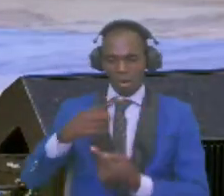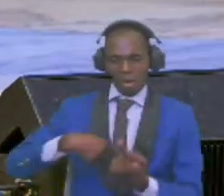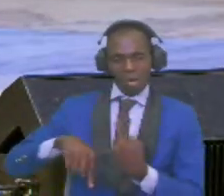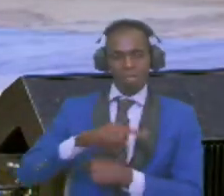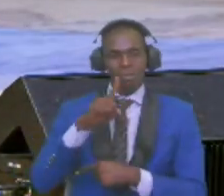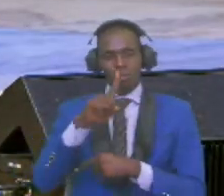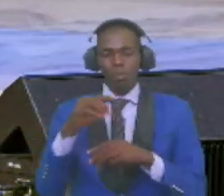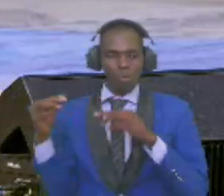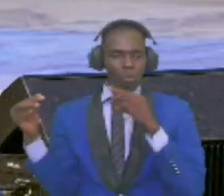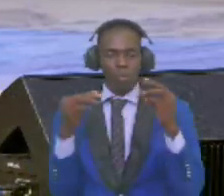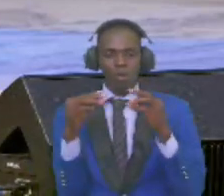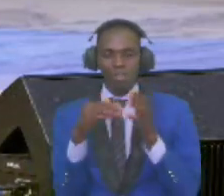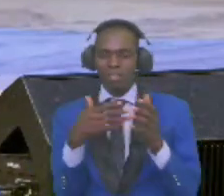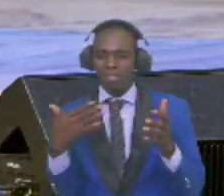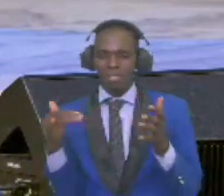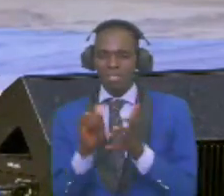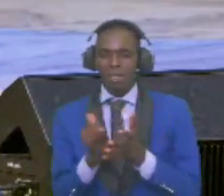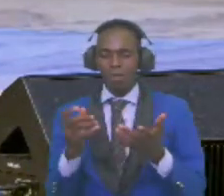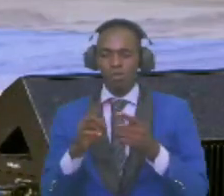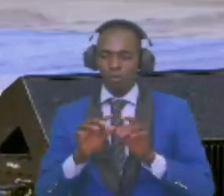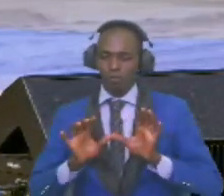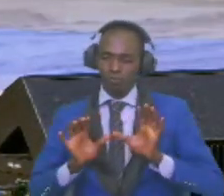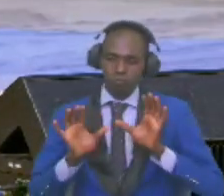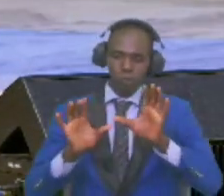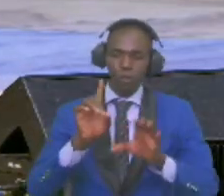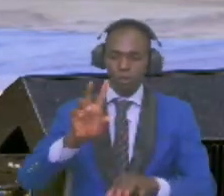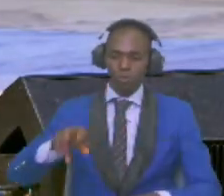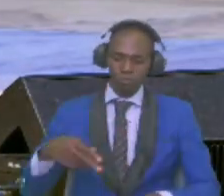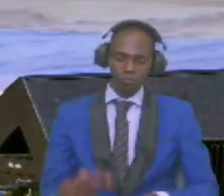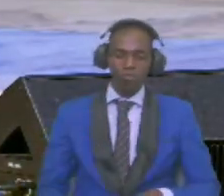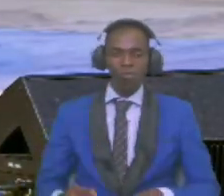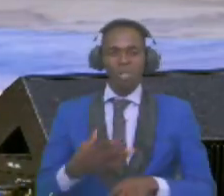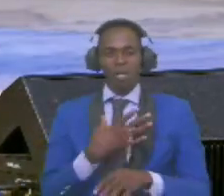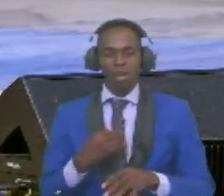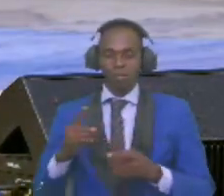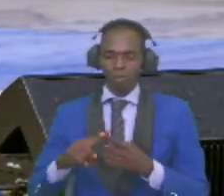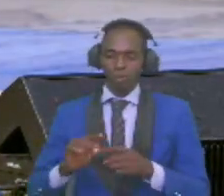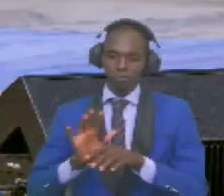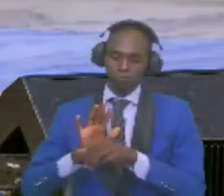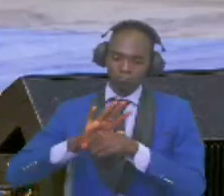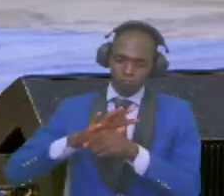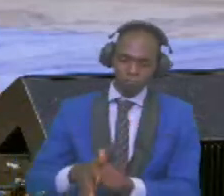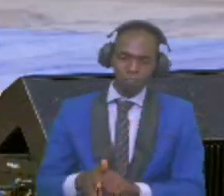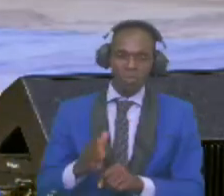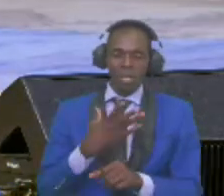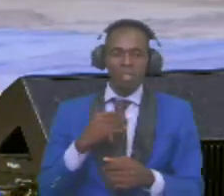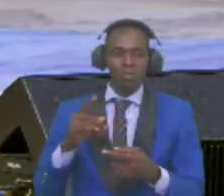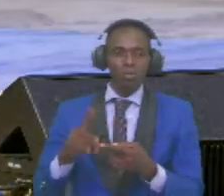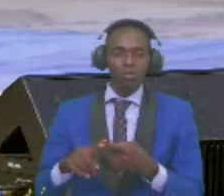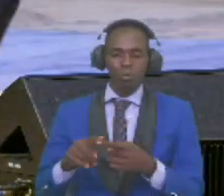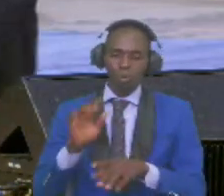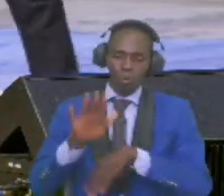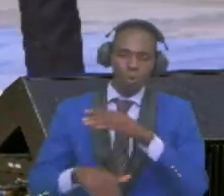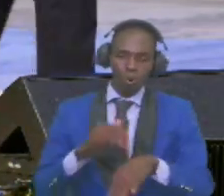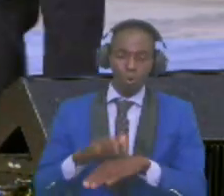vous enverrons vous mener le combat porté ce qui vous tracez vous foulez aux pieds de veau piétiner